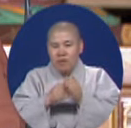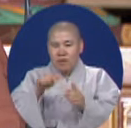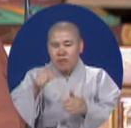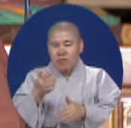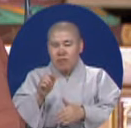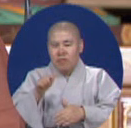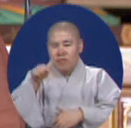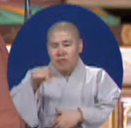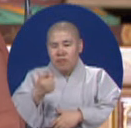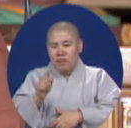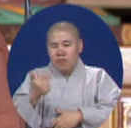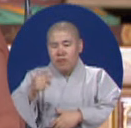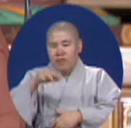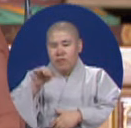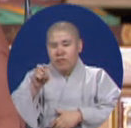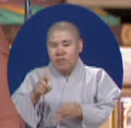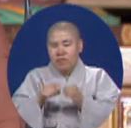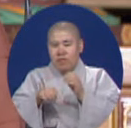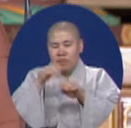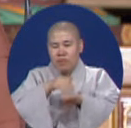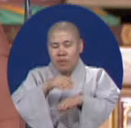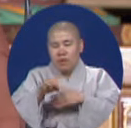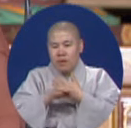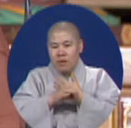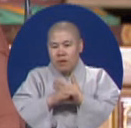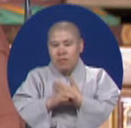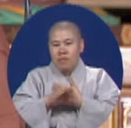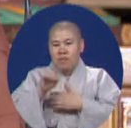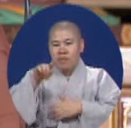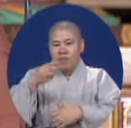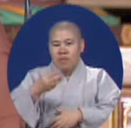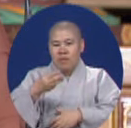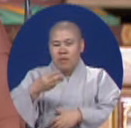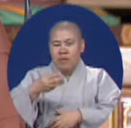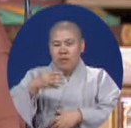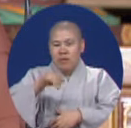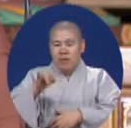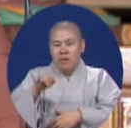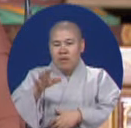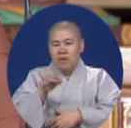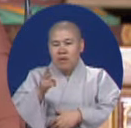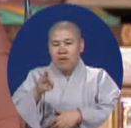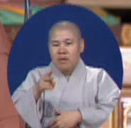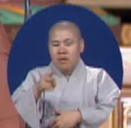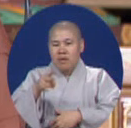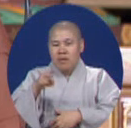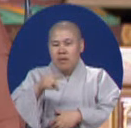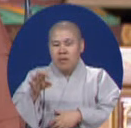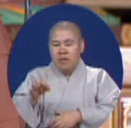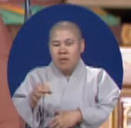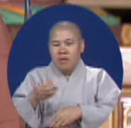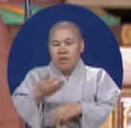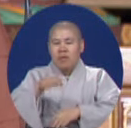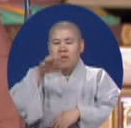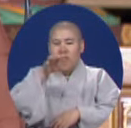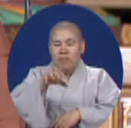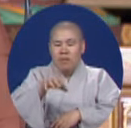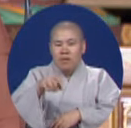하려면 불치 예상하고 밖에 있는 형상들을 취하지